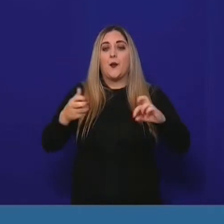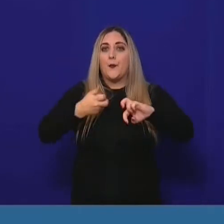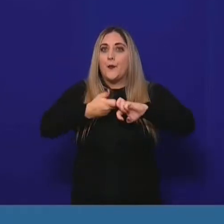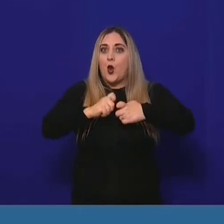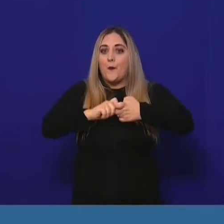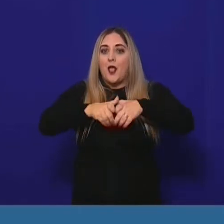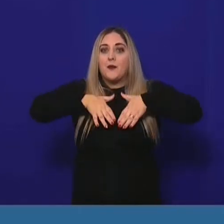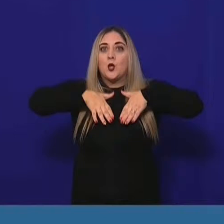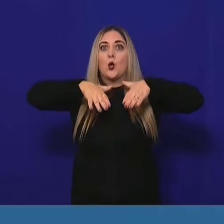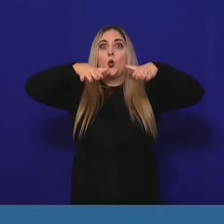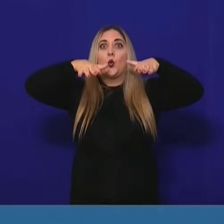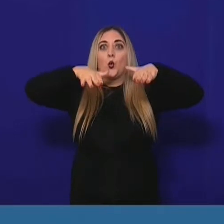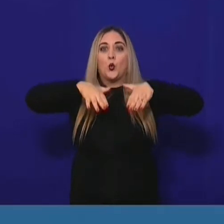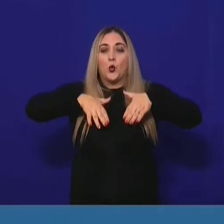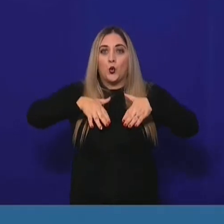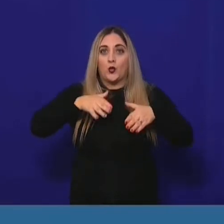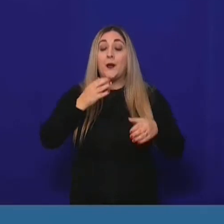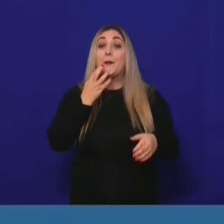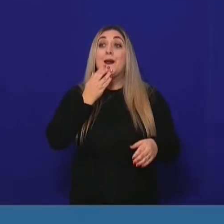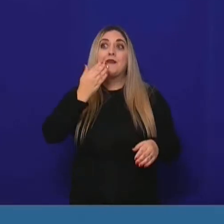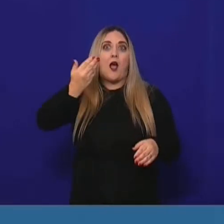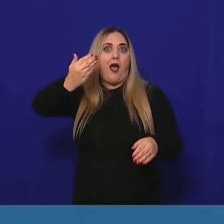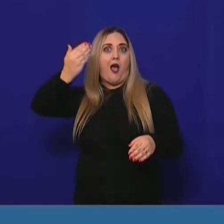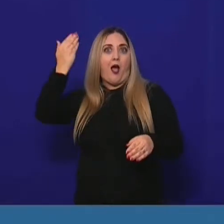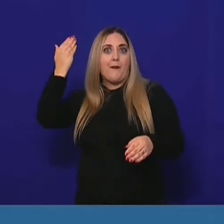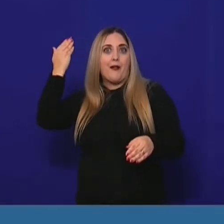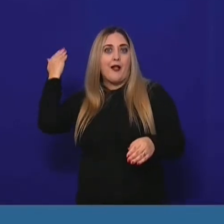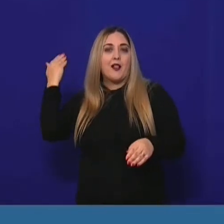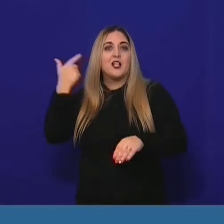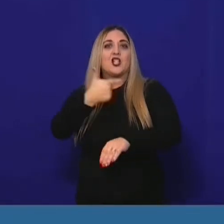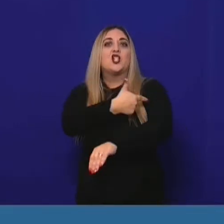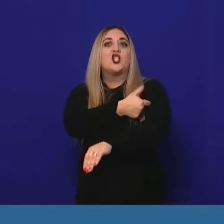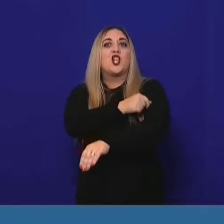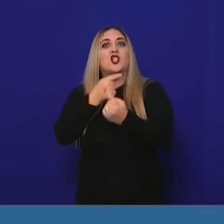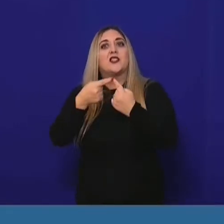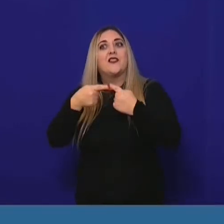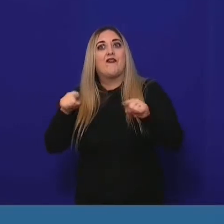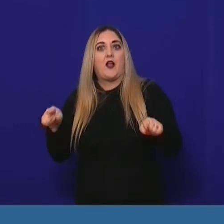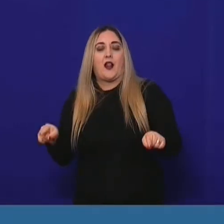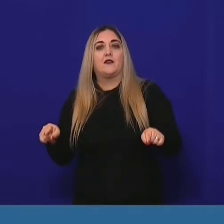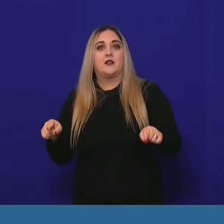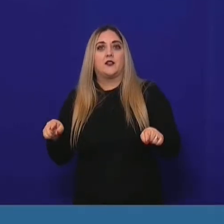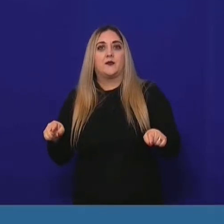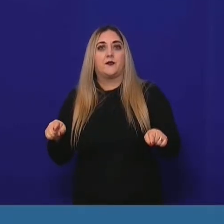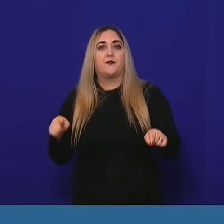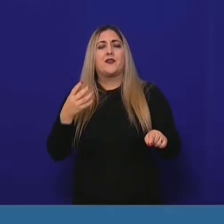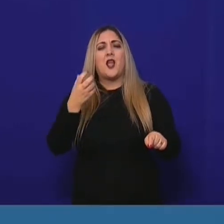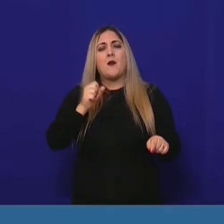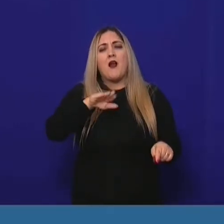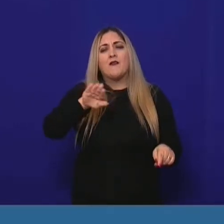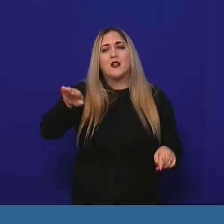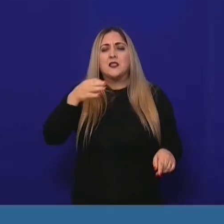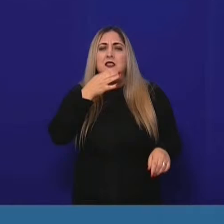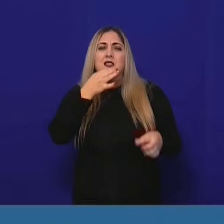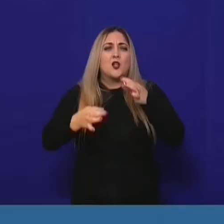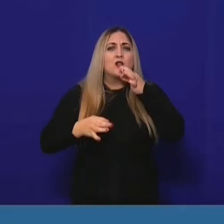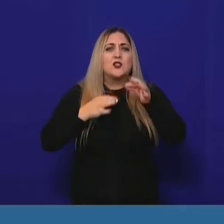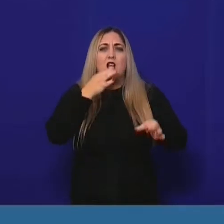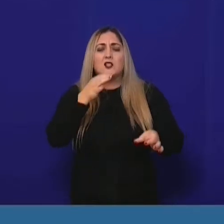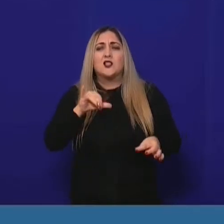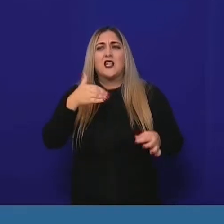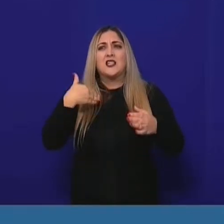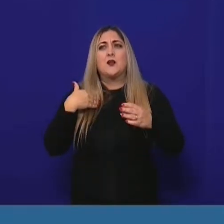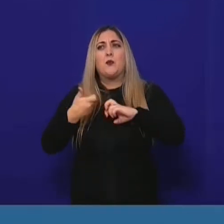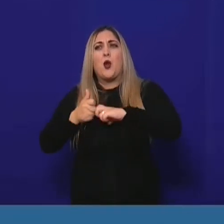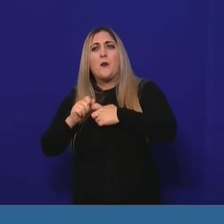problemi bin-nifs meta kienu ħadu xi tilqima oħra jew inkella injectables. Tajjeb kellna ħafna mistoqsijiet minn nies li jekk